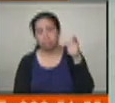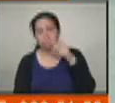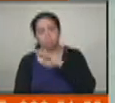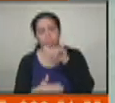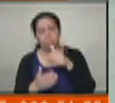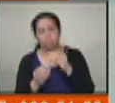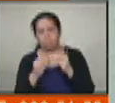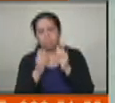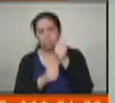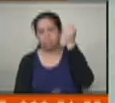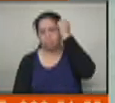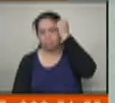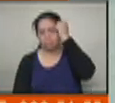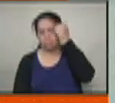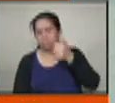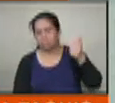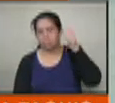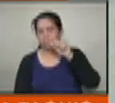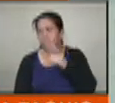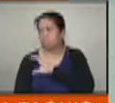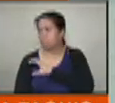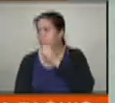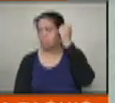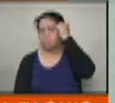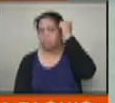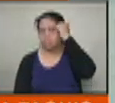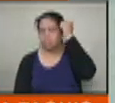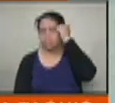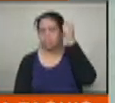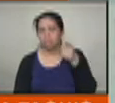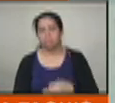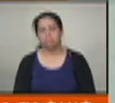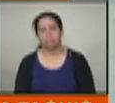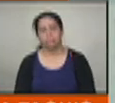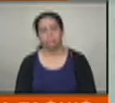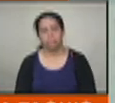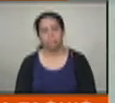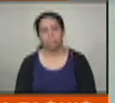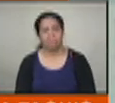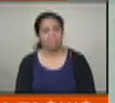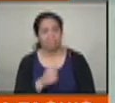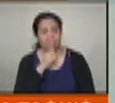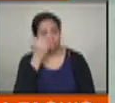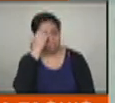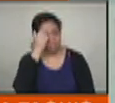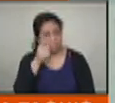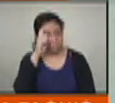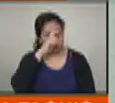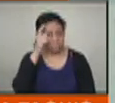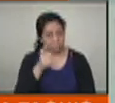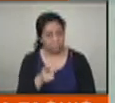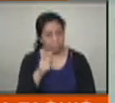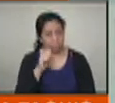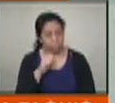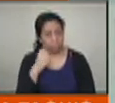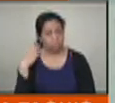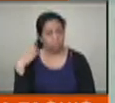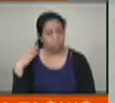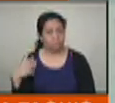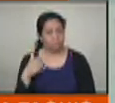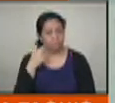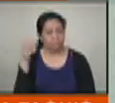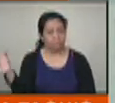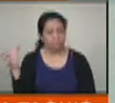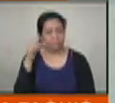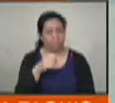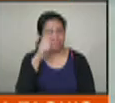ob-ob. Pinakapit, malo sa lahat ng mga ob-ob. Wala nang ob-ob pa sa kanya. Siyempre, hindi ka bobo, chairman. Matalino ka, di ba? Kaya ka nga